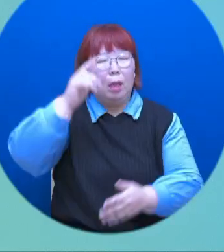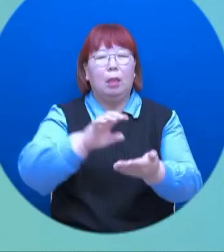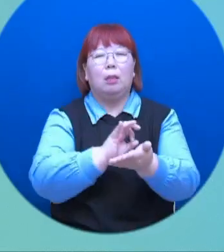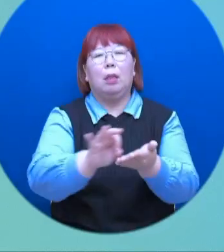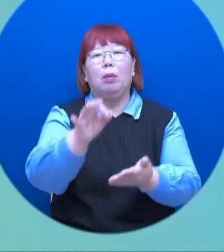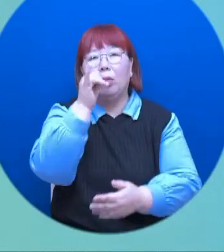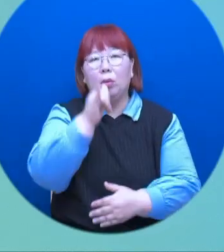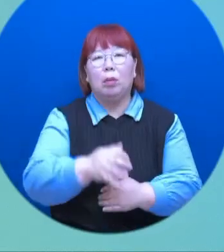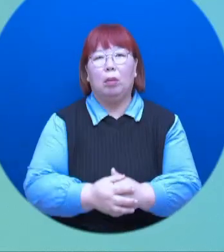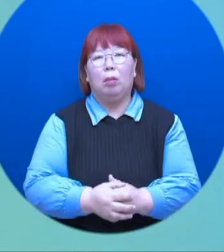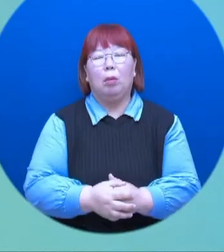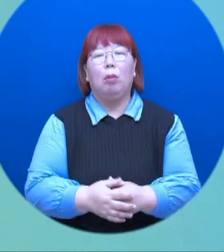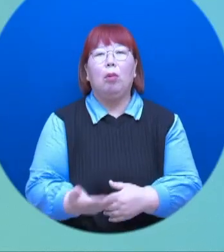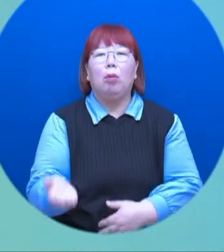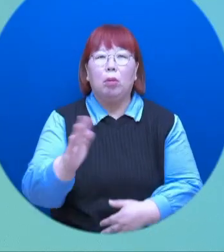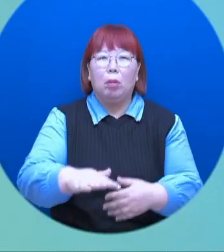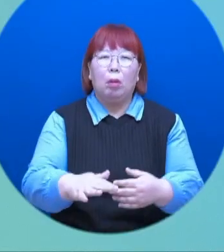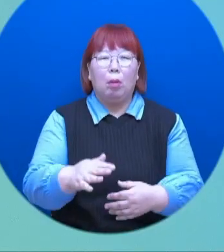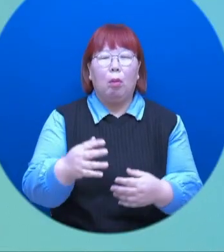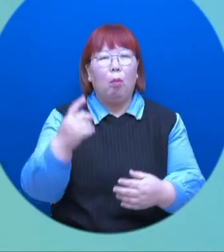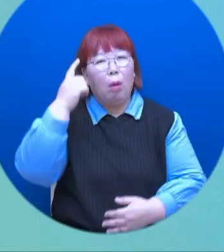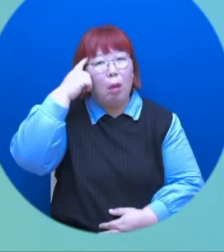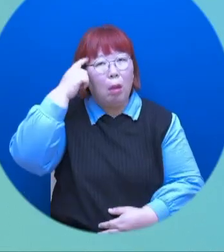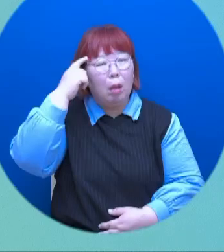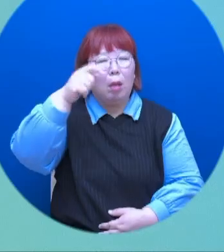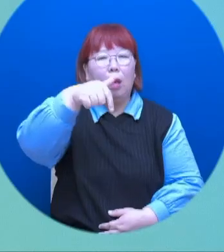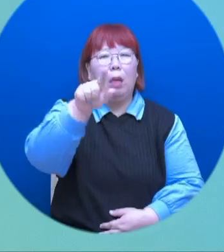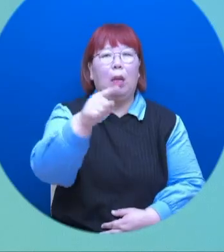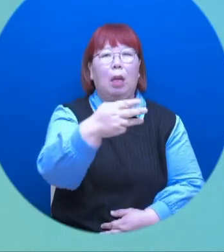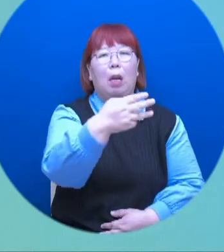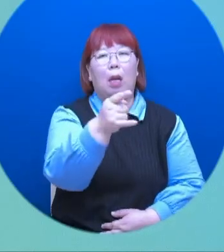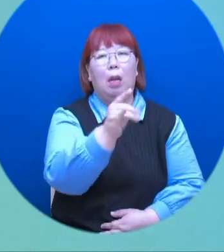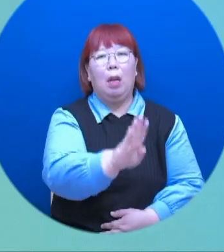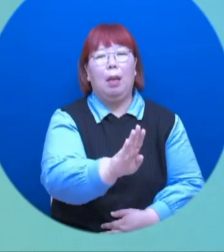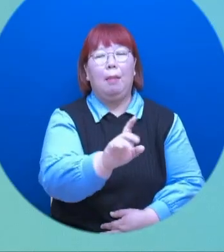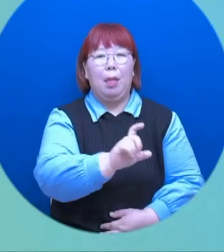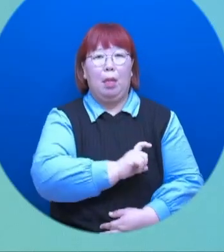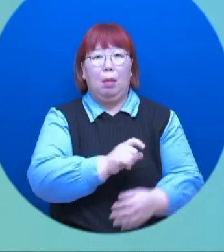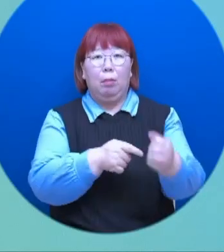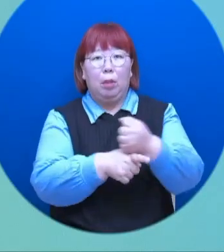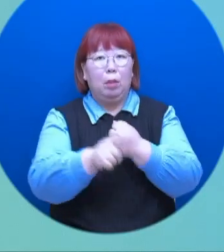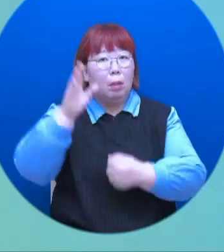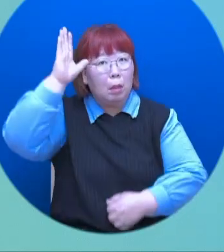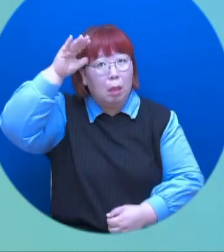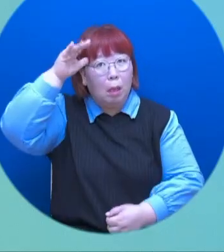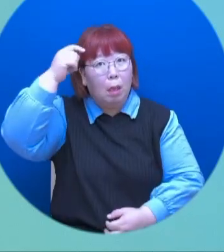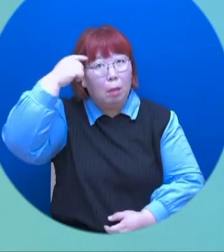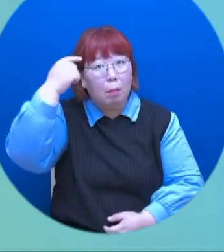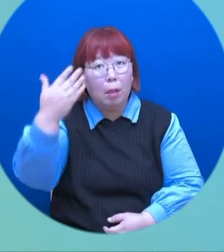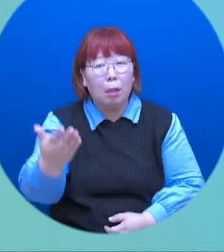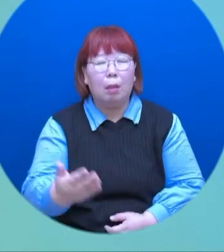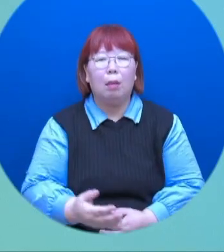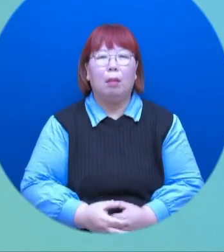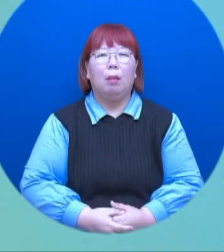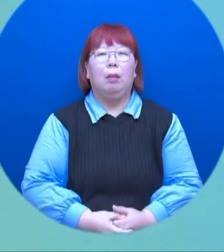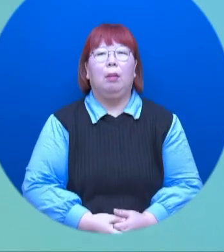그런데 어찌하여 갈렙의 이름의 뜻이 개일까? 라는 거죠.